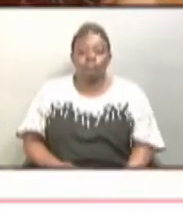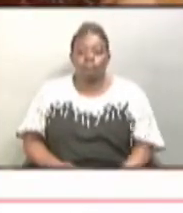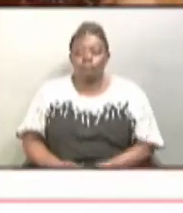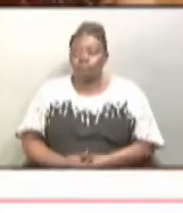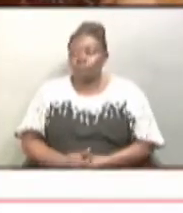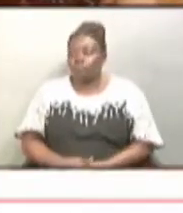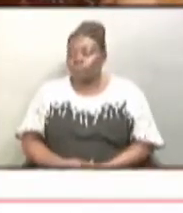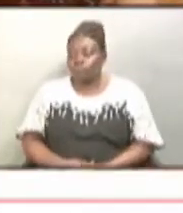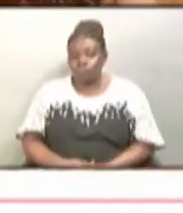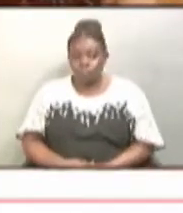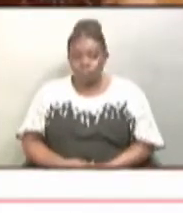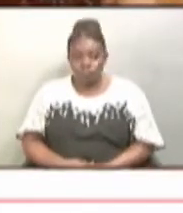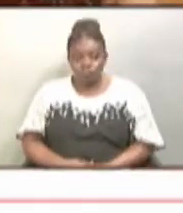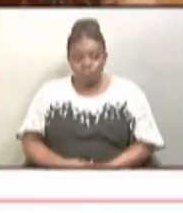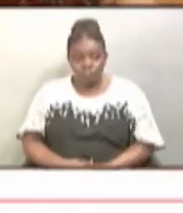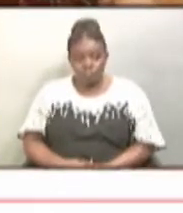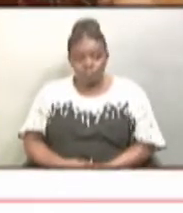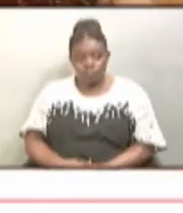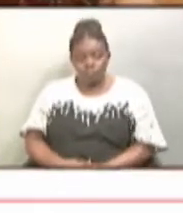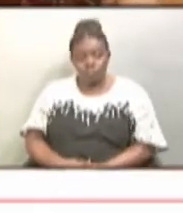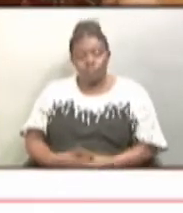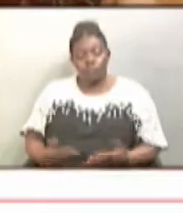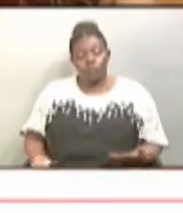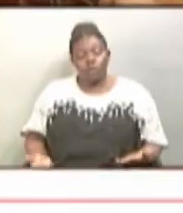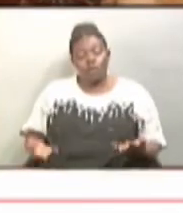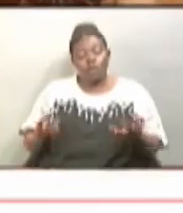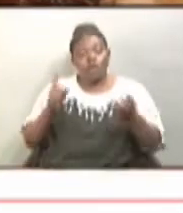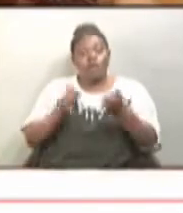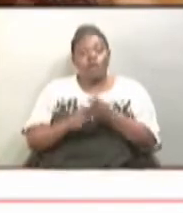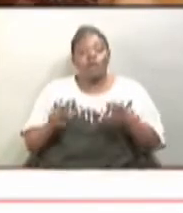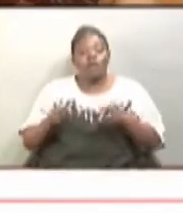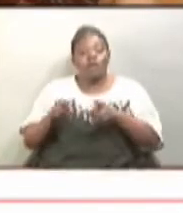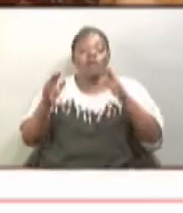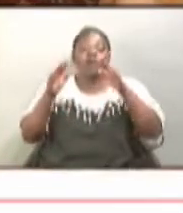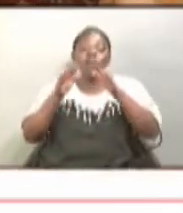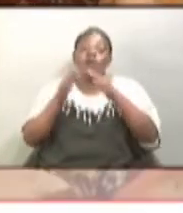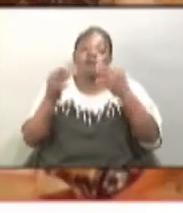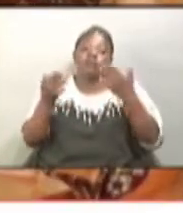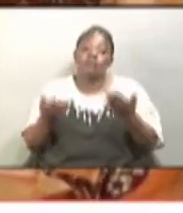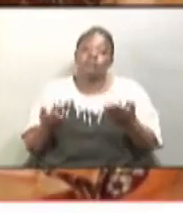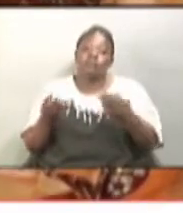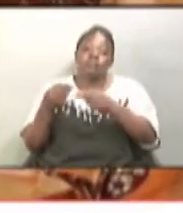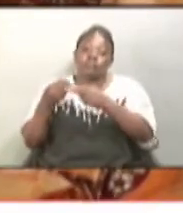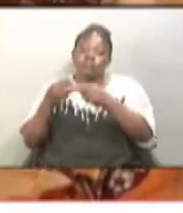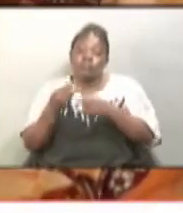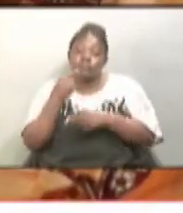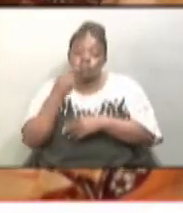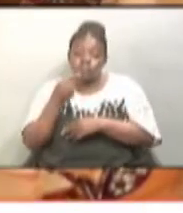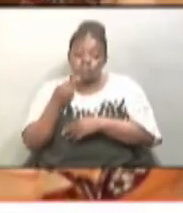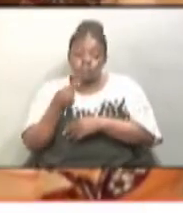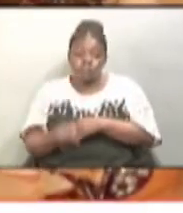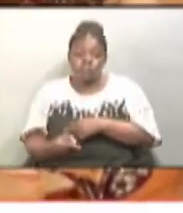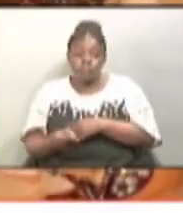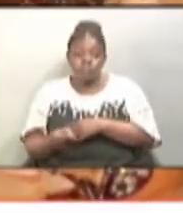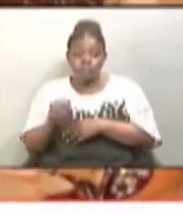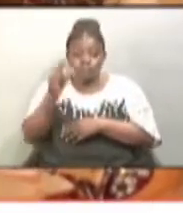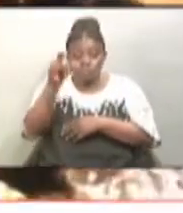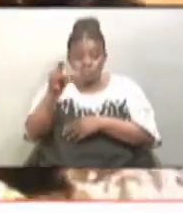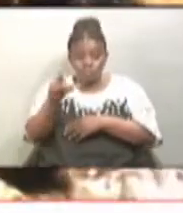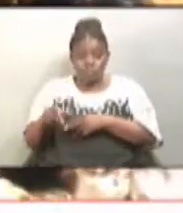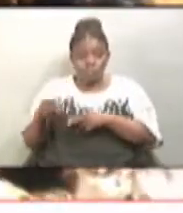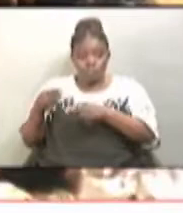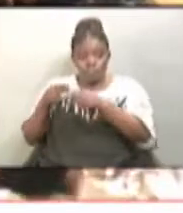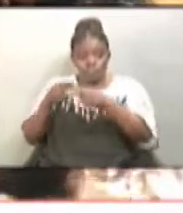tebakikozesa batyaba enku ne baziteeka awaka. Ekyo kiriwo okwerinda nga bw'ogamba nti omuntu